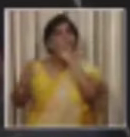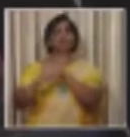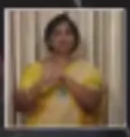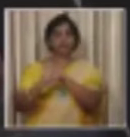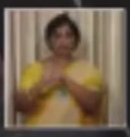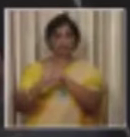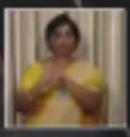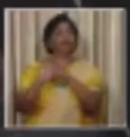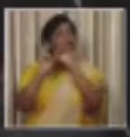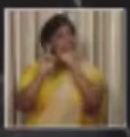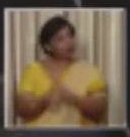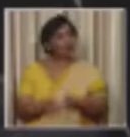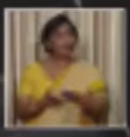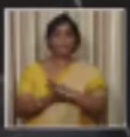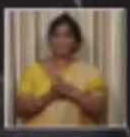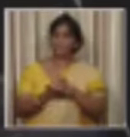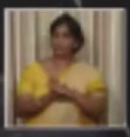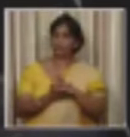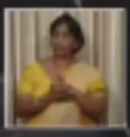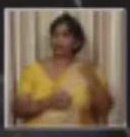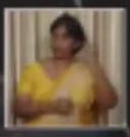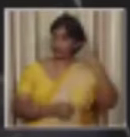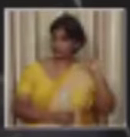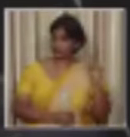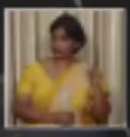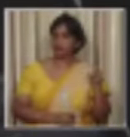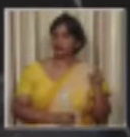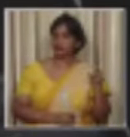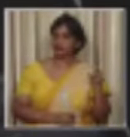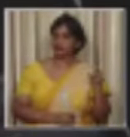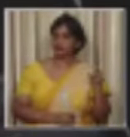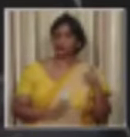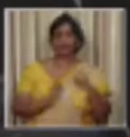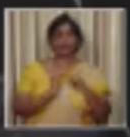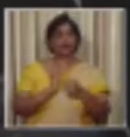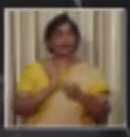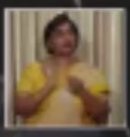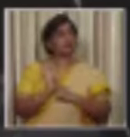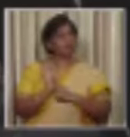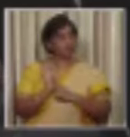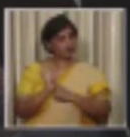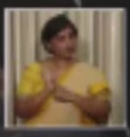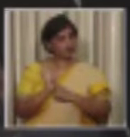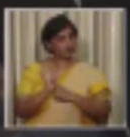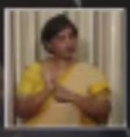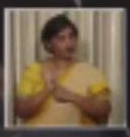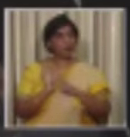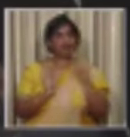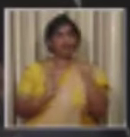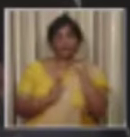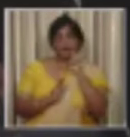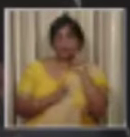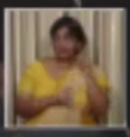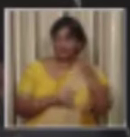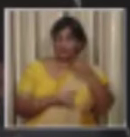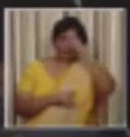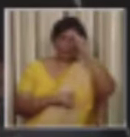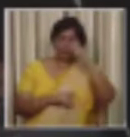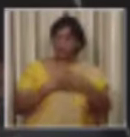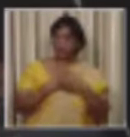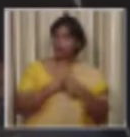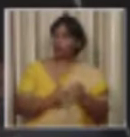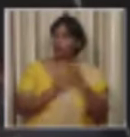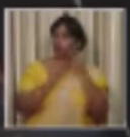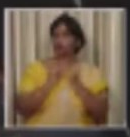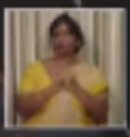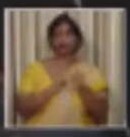ඒ නිසා පැහැදිලිවම ඊයේ ITN එක රනිල් වික්‍රමසිංහ මහත්තයාගේ පිටපතට තමයි